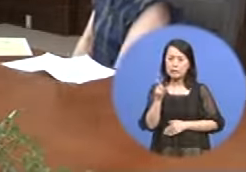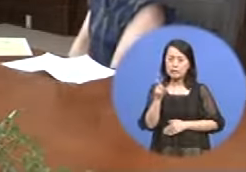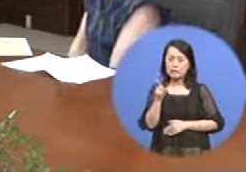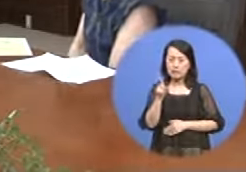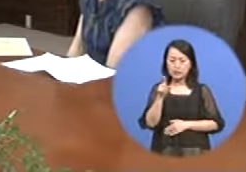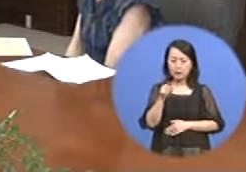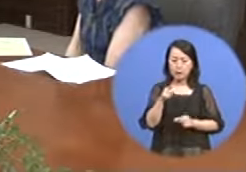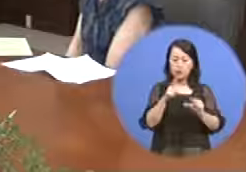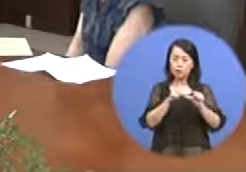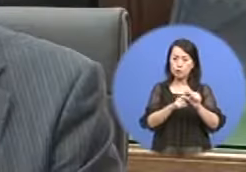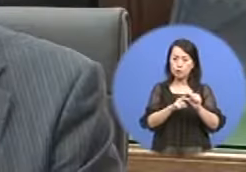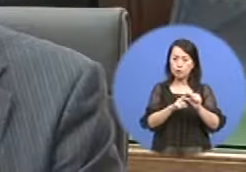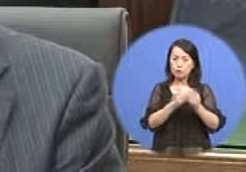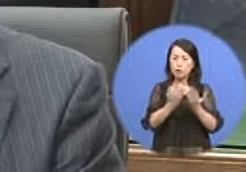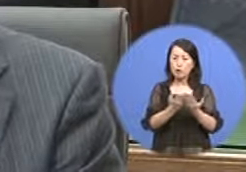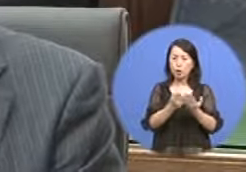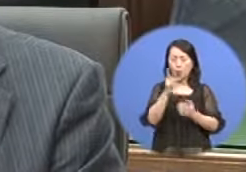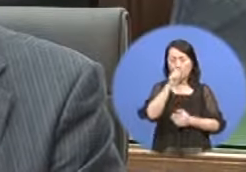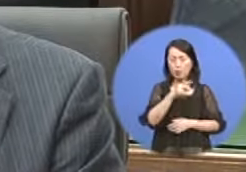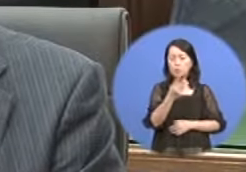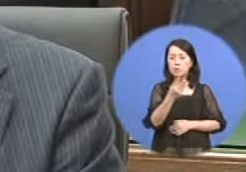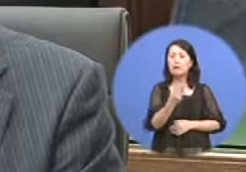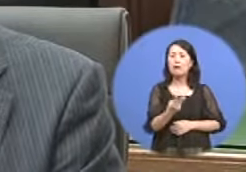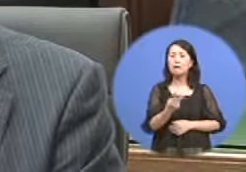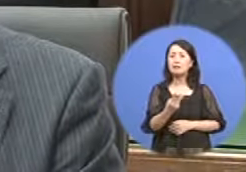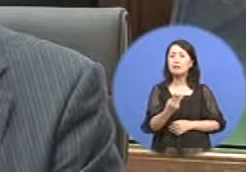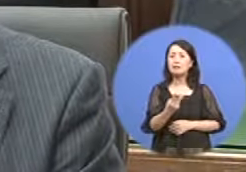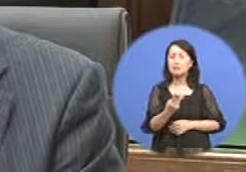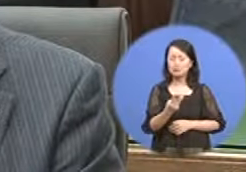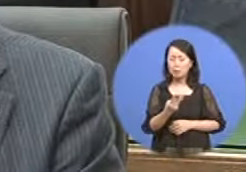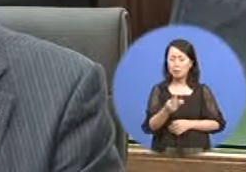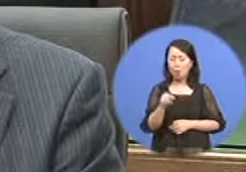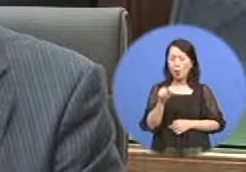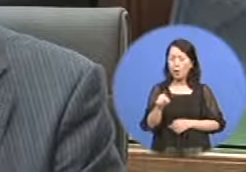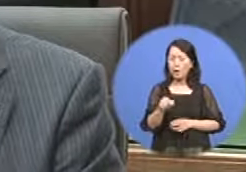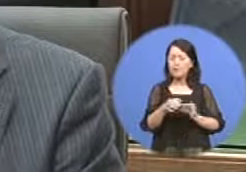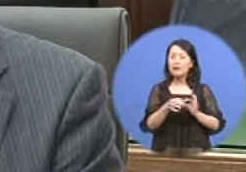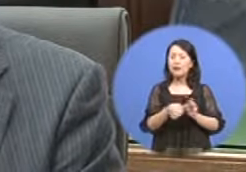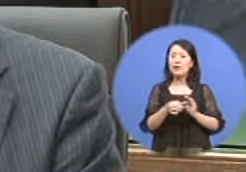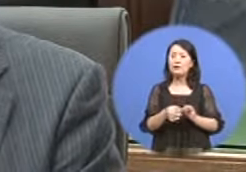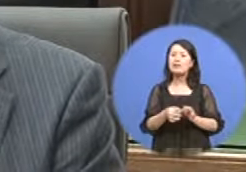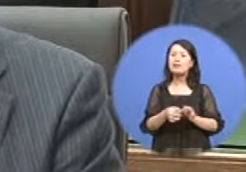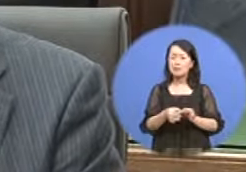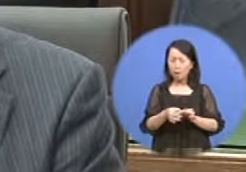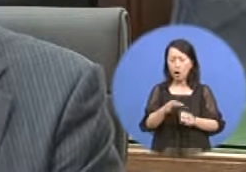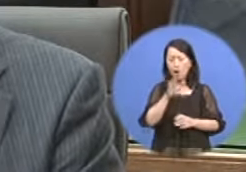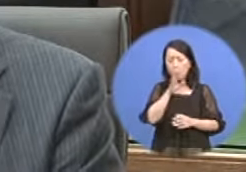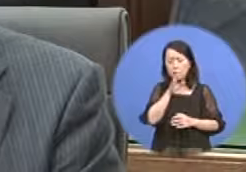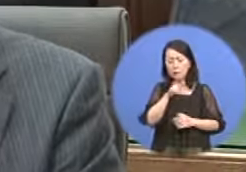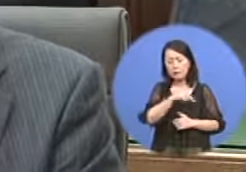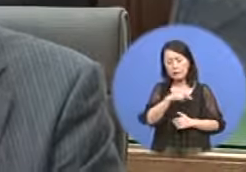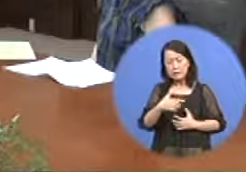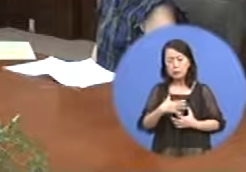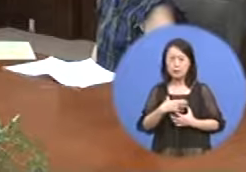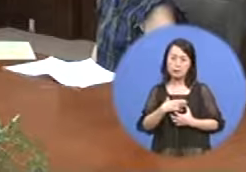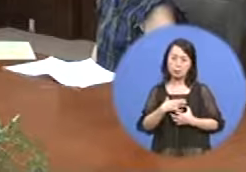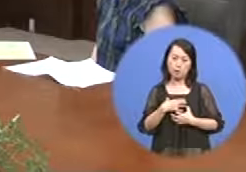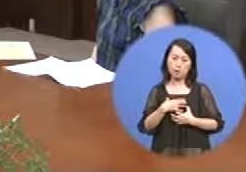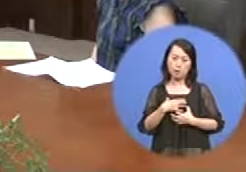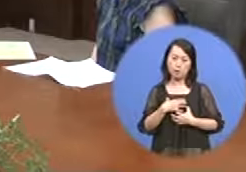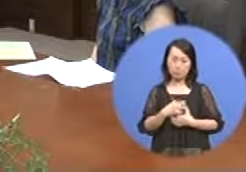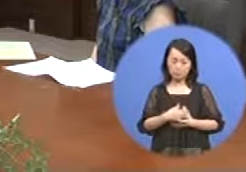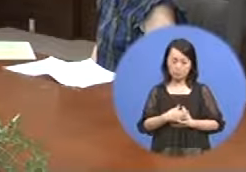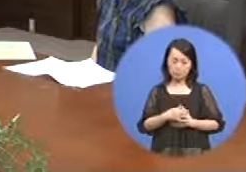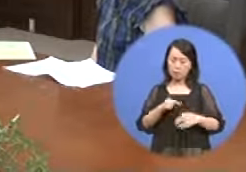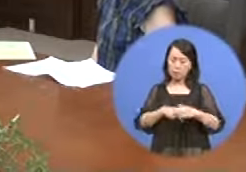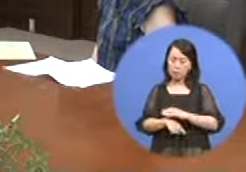校がワースト3位と、 この不登校については申し開きなく深刻です。 そうですね、 はい、何が原